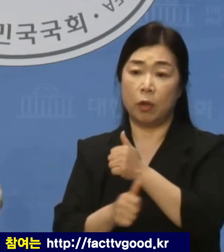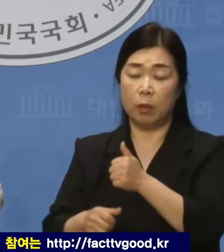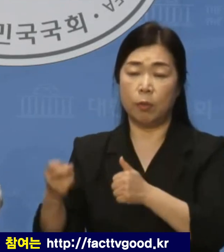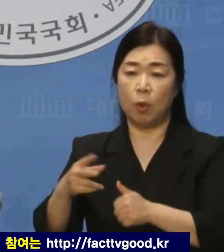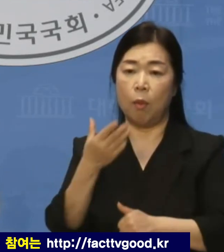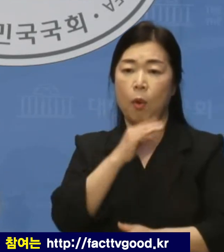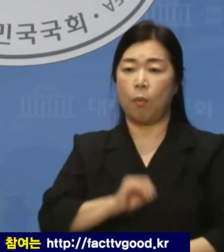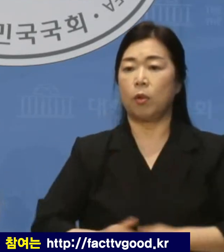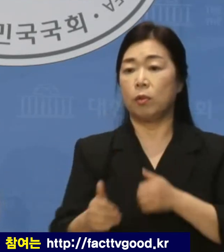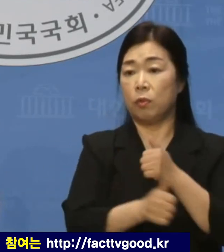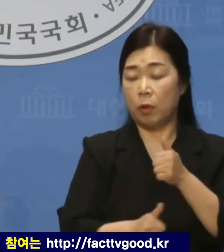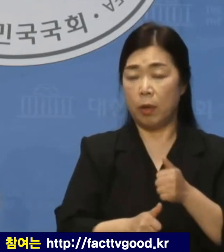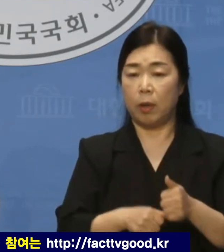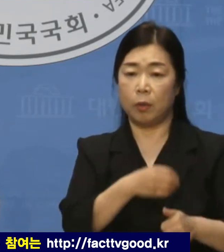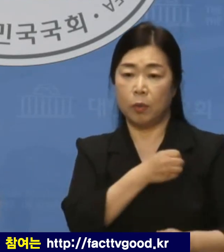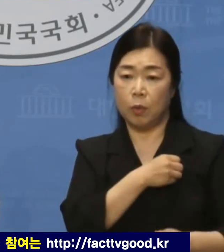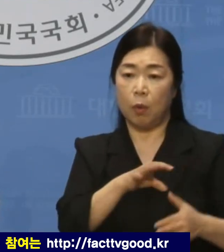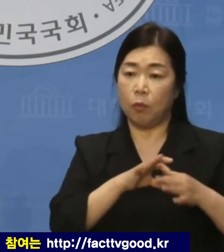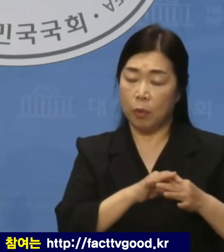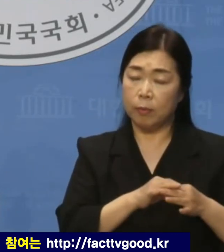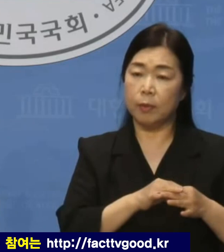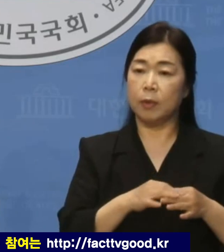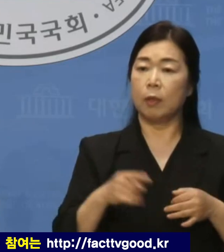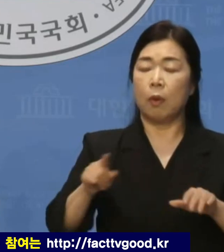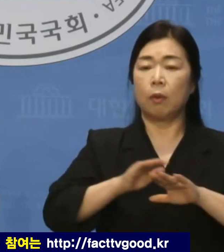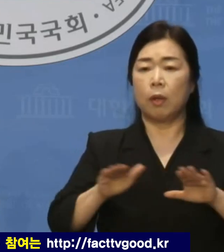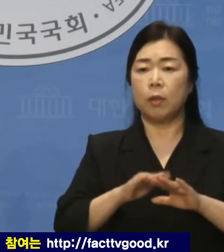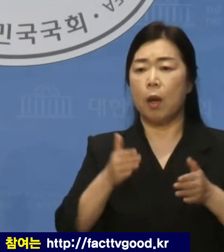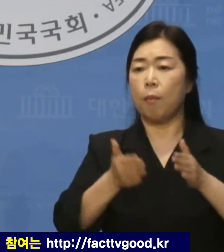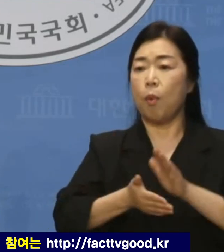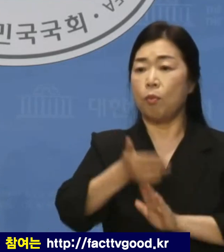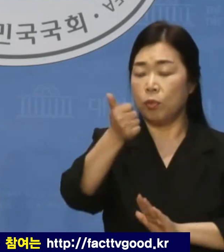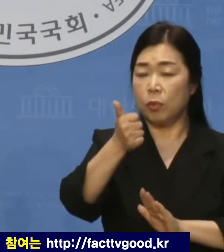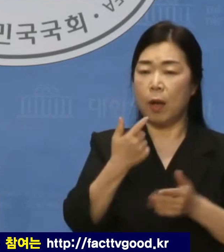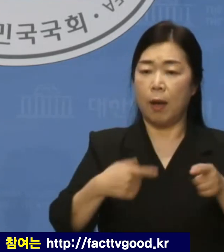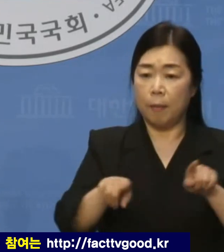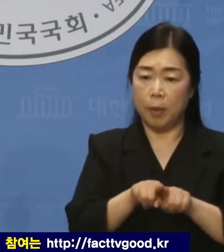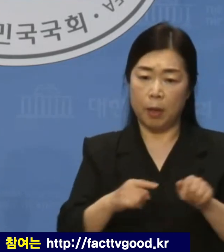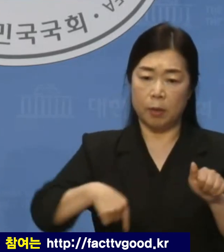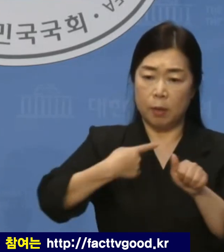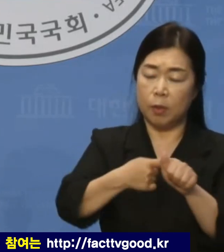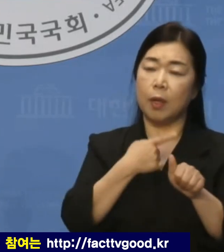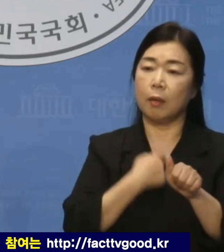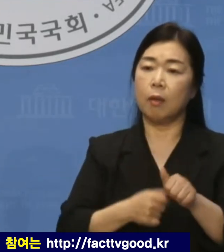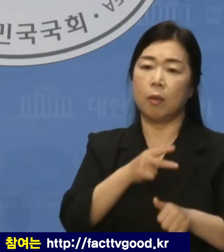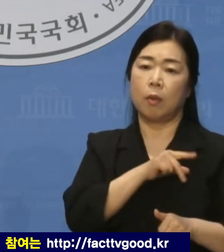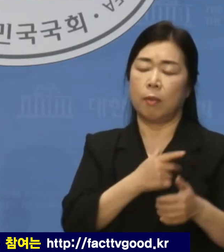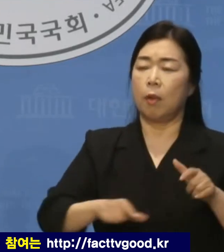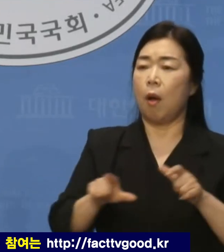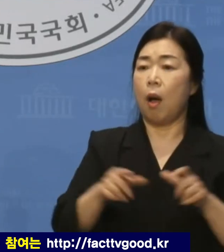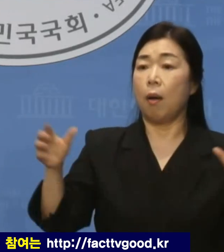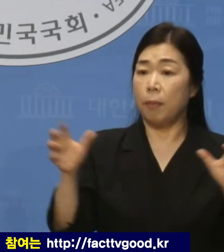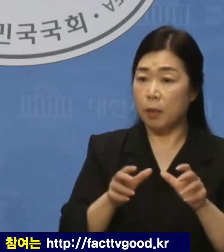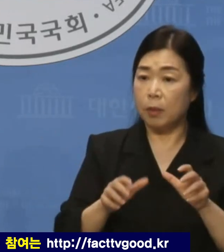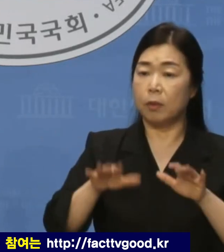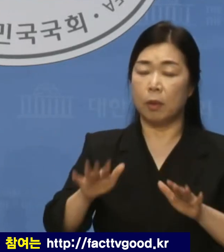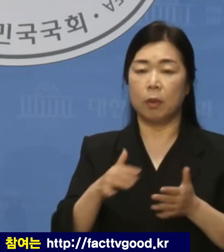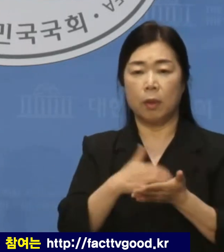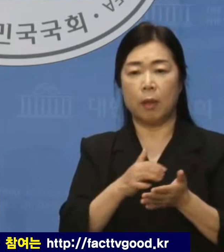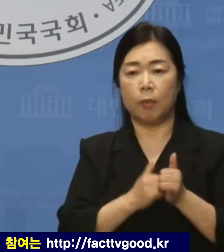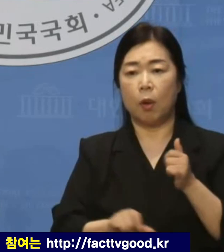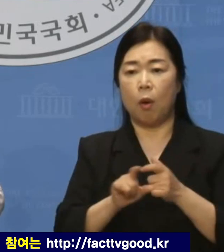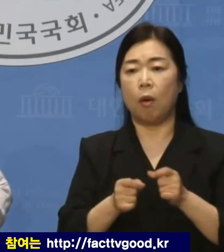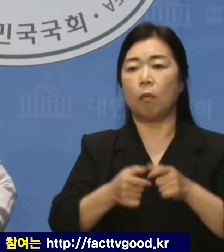법사위원님들, 또 보건복지위원회 소속 의원님들, 그동안 대책본부에 함께 했던 의원님들에 더해서 저희가 인원을